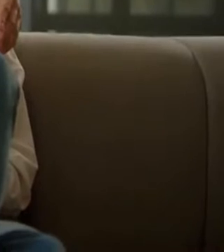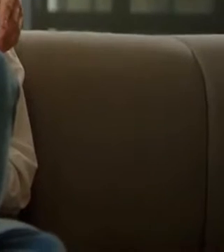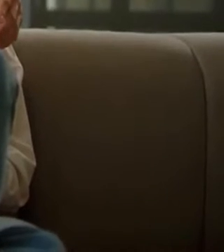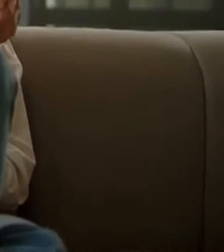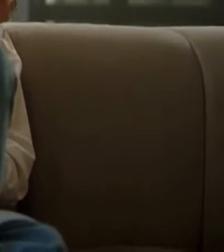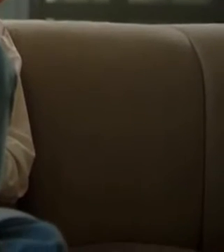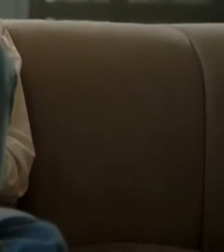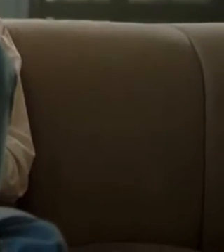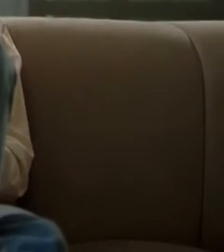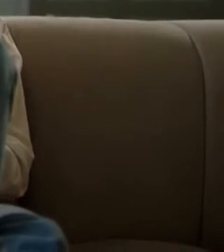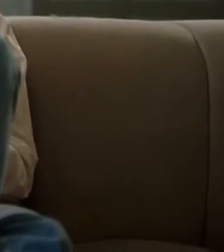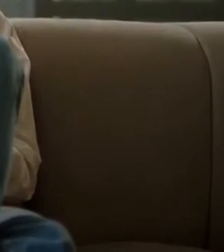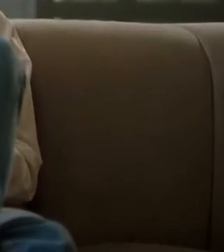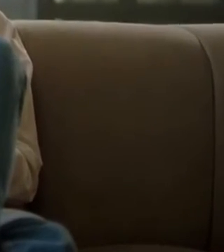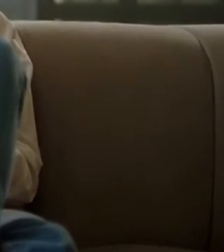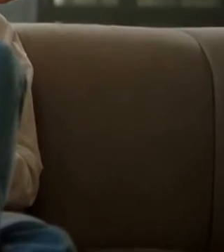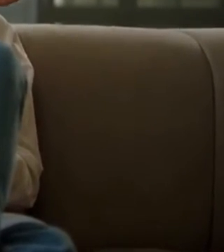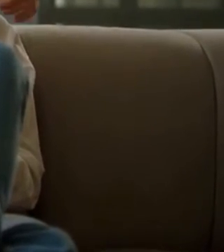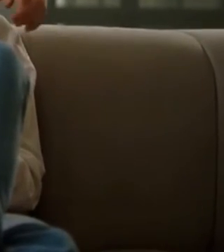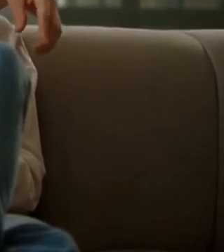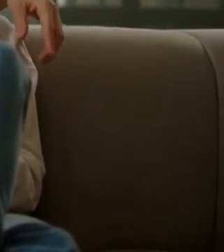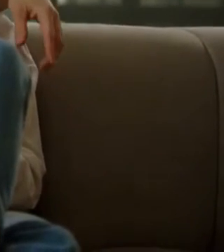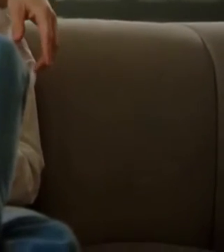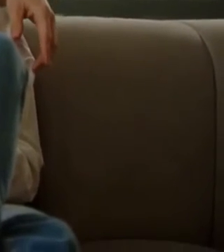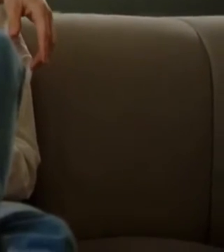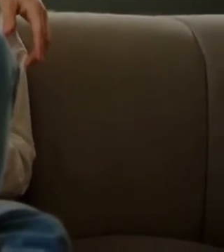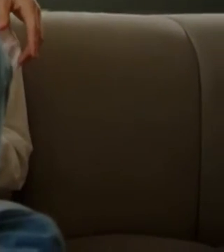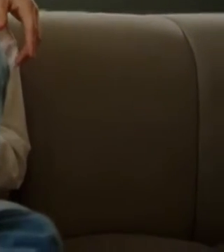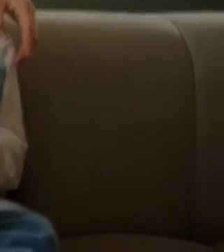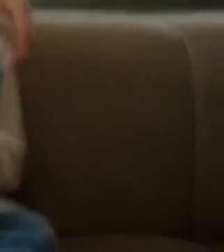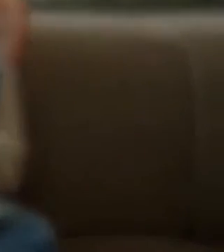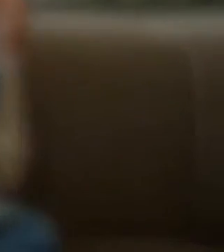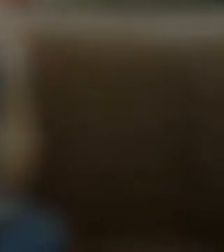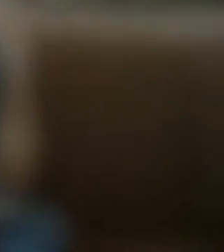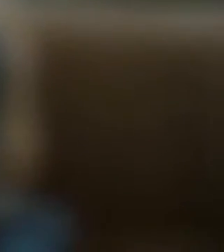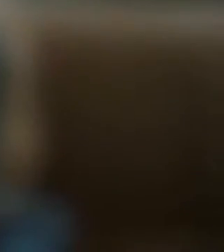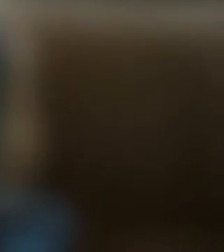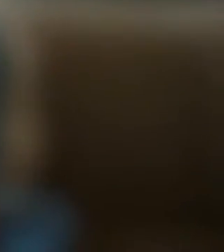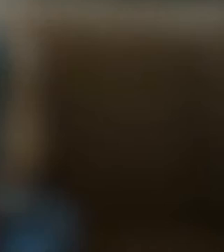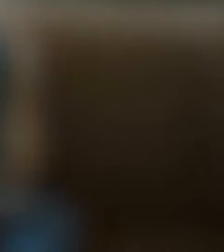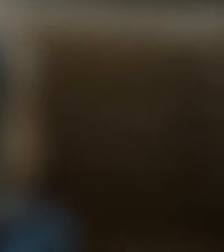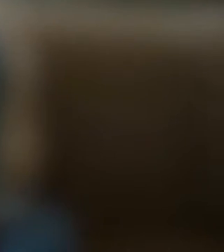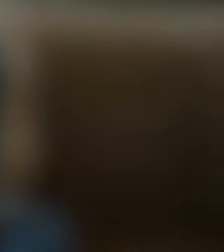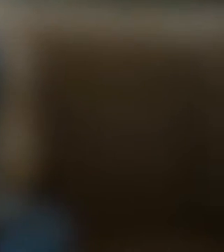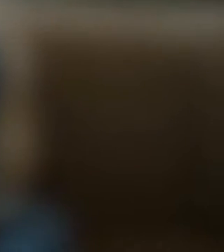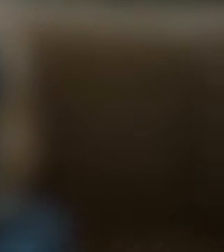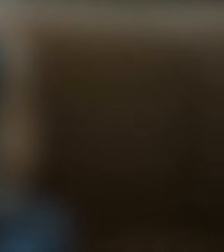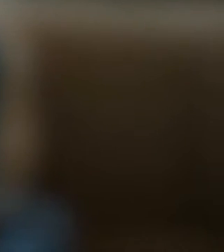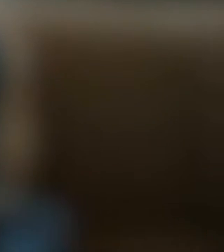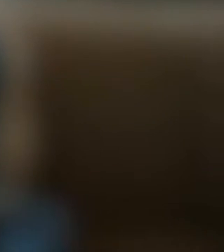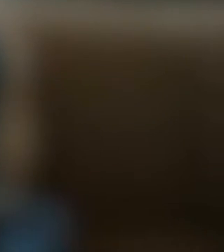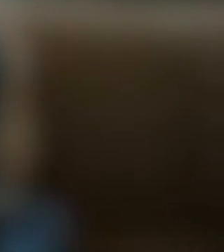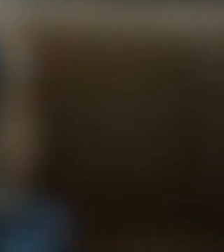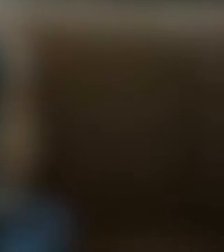Na program zaprasza sponsor. Producent herbat marki Lipton.